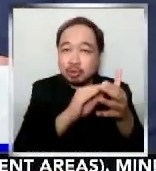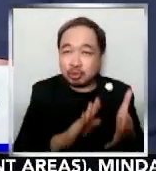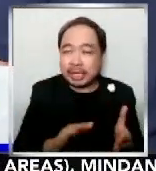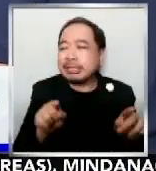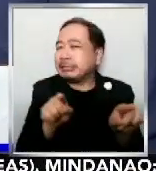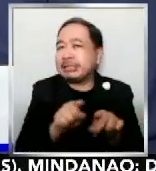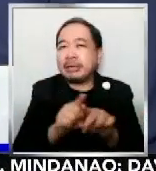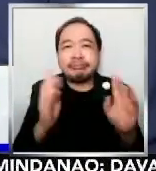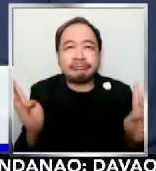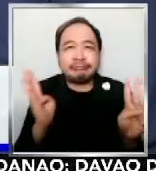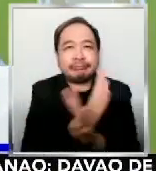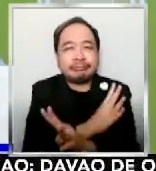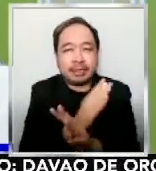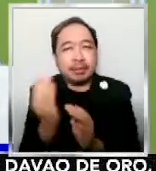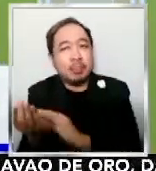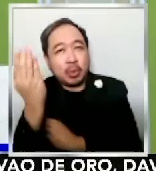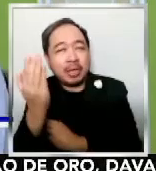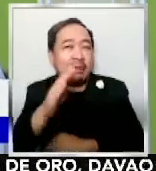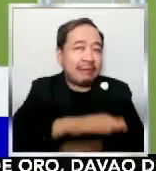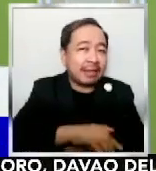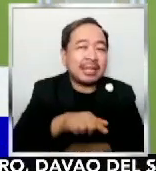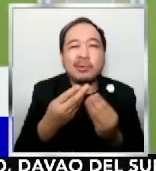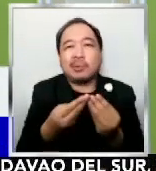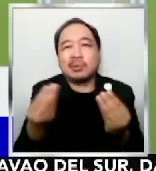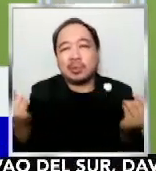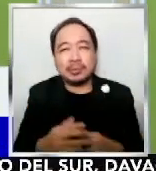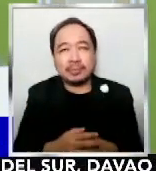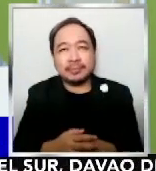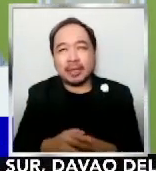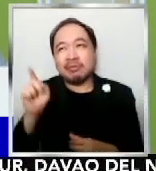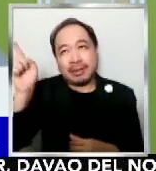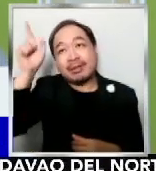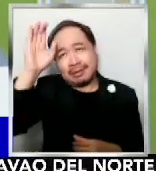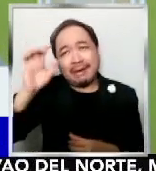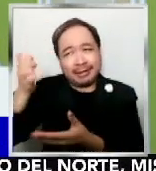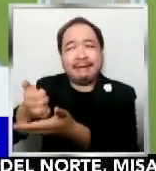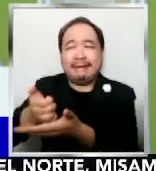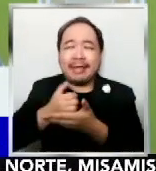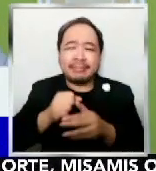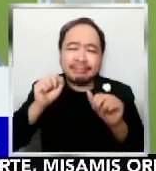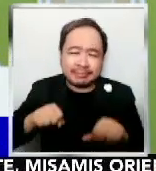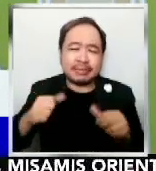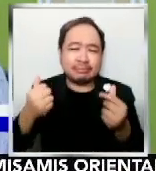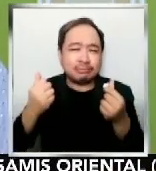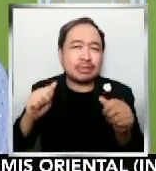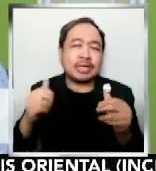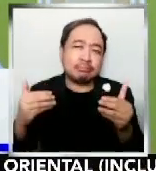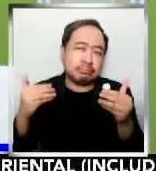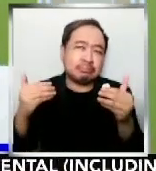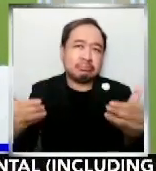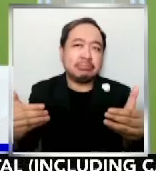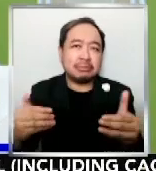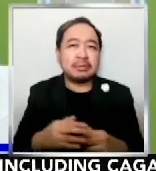sa naiisip nilang solusyon. Sa tulong po ng Panginoon, kakayanin po namin. Kahit ano mangyari po, tuloy po